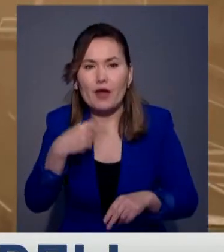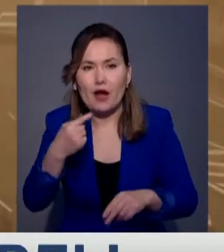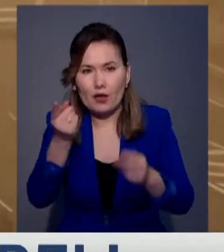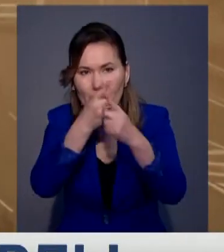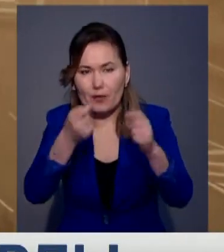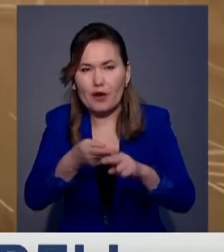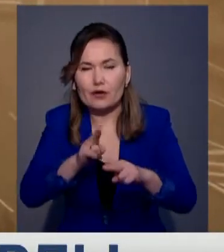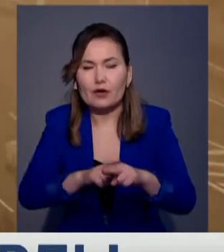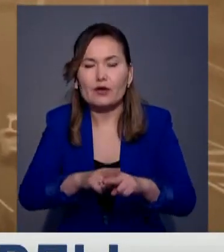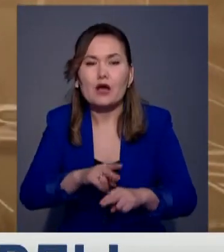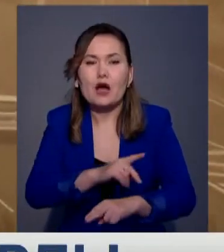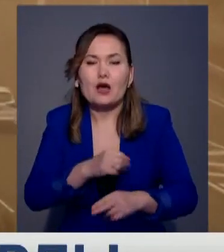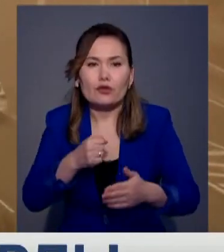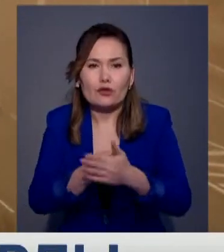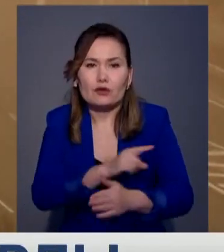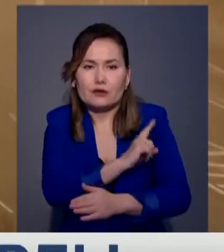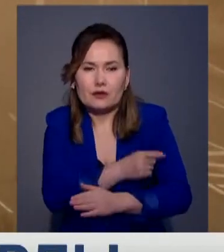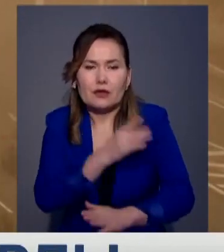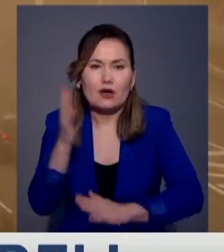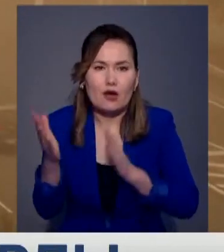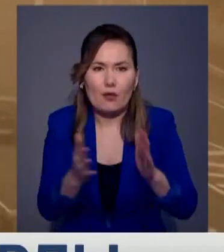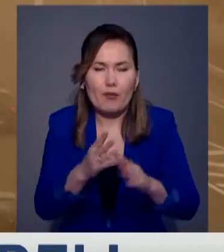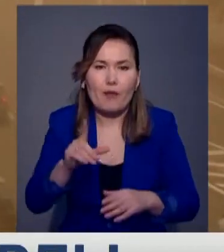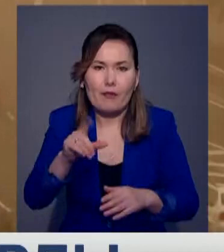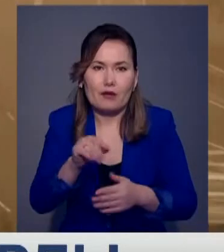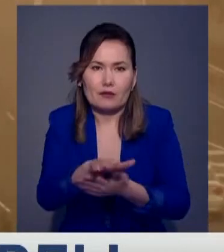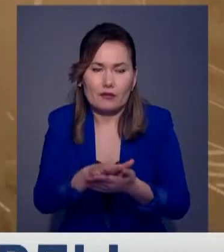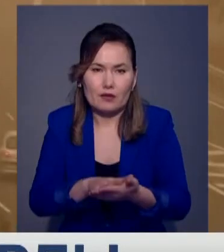құмды дауыл дүйсенбіге дейін басылмайды деп топшылап отыр.